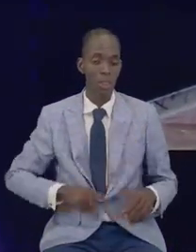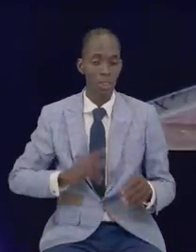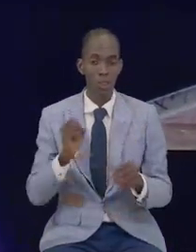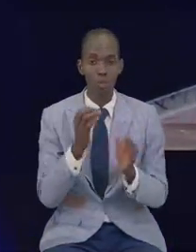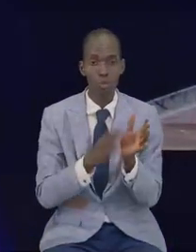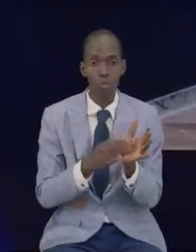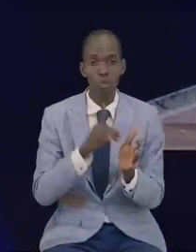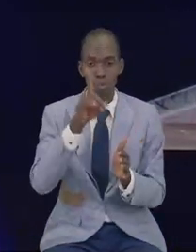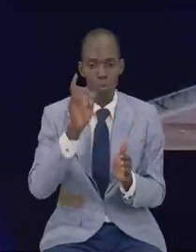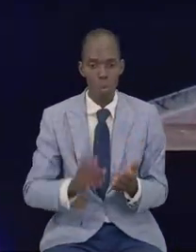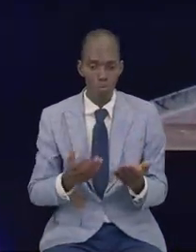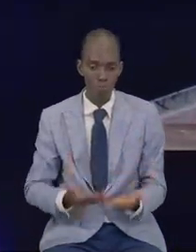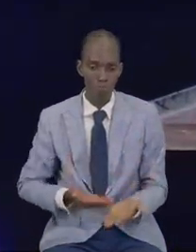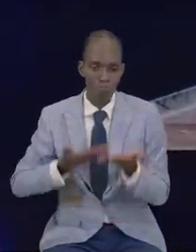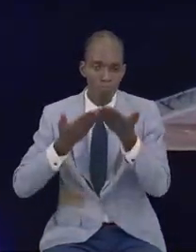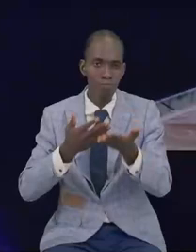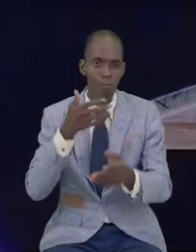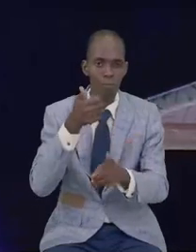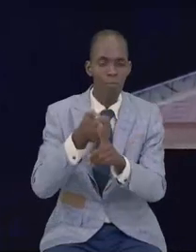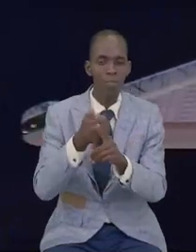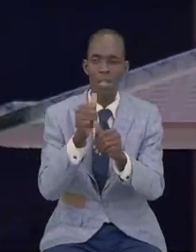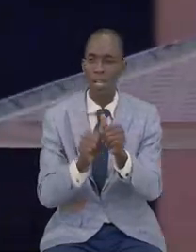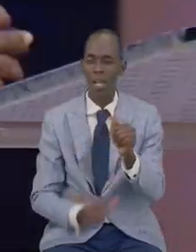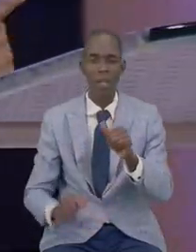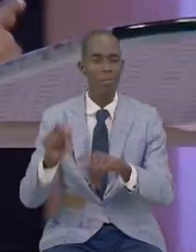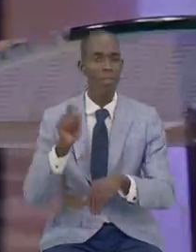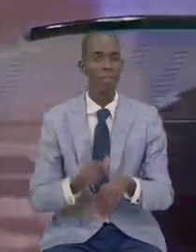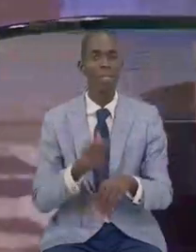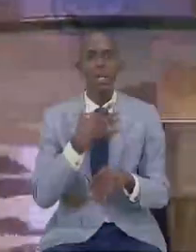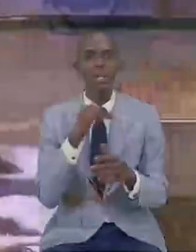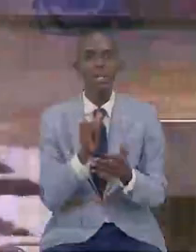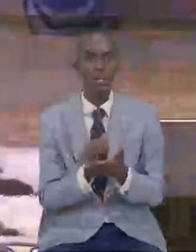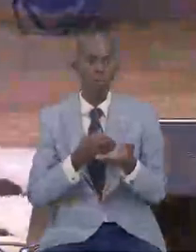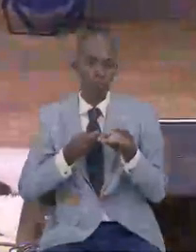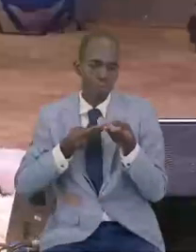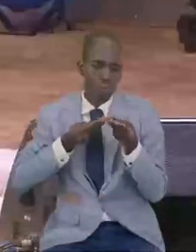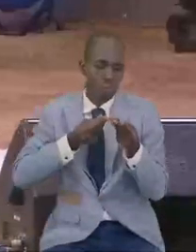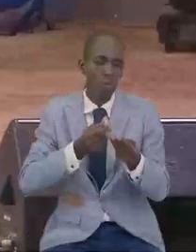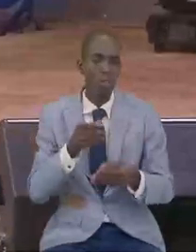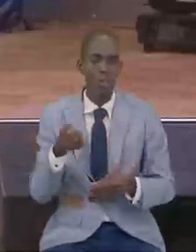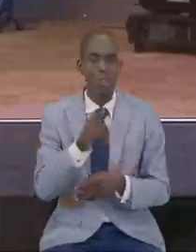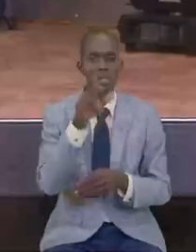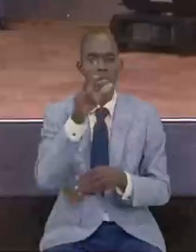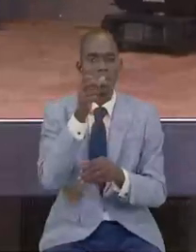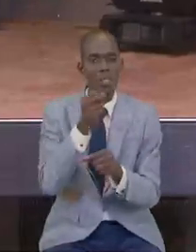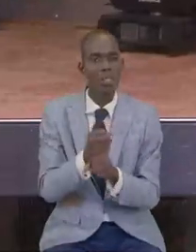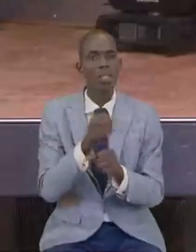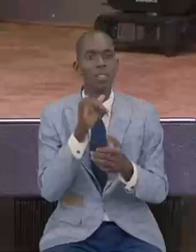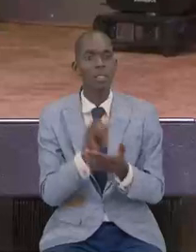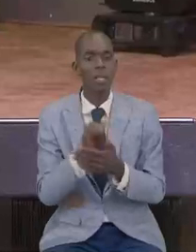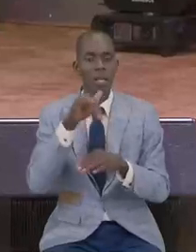voici ce que tu dois faire. Tu dois te présenter à tout moment et voulant les élever